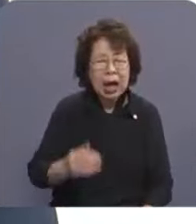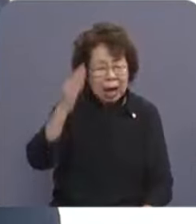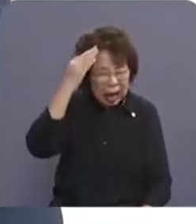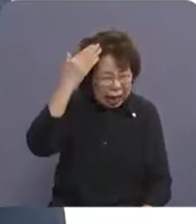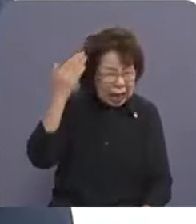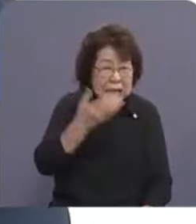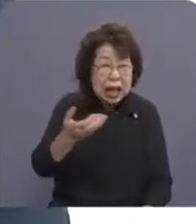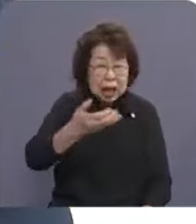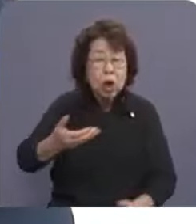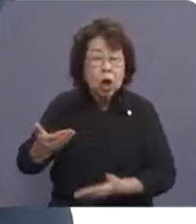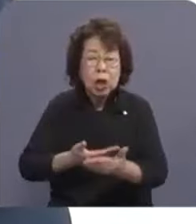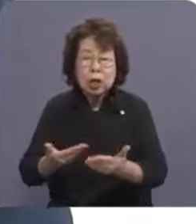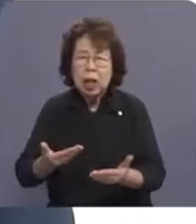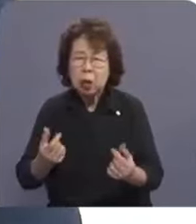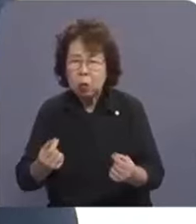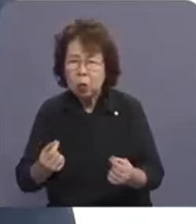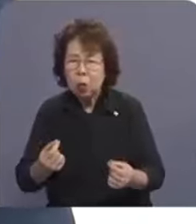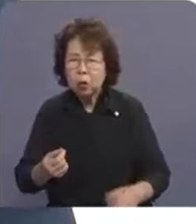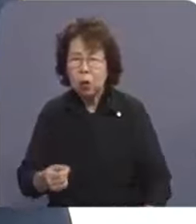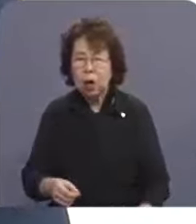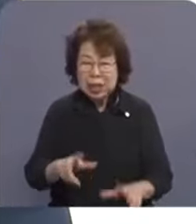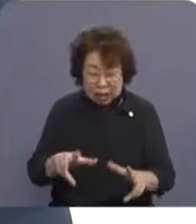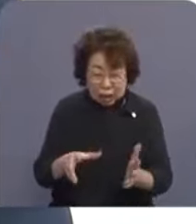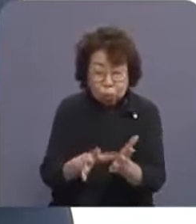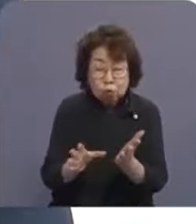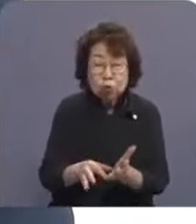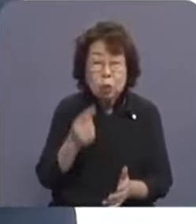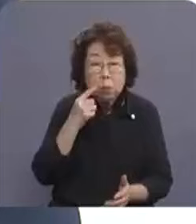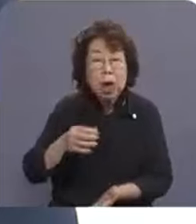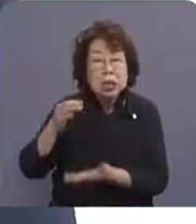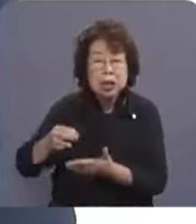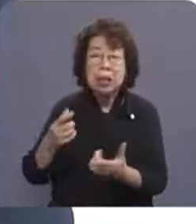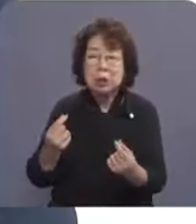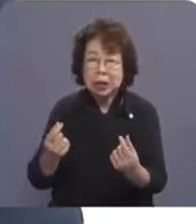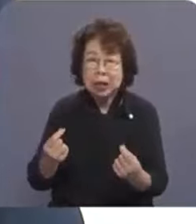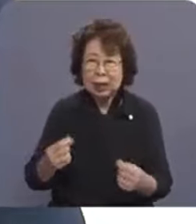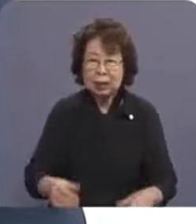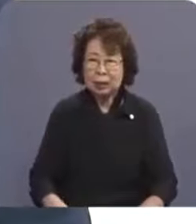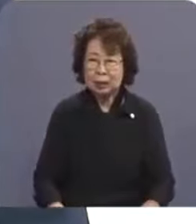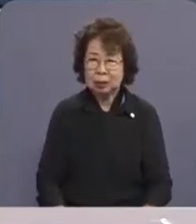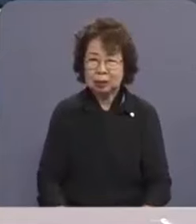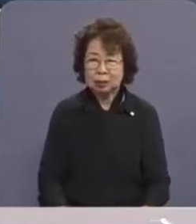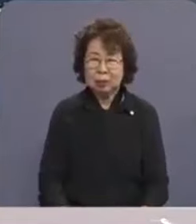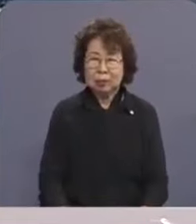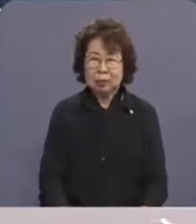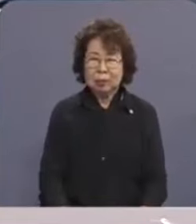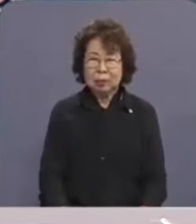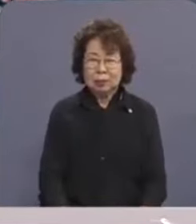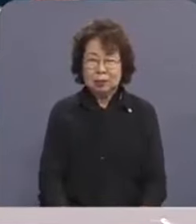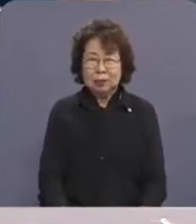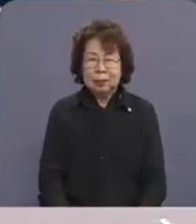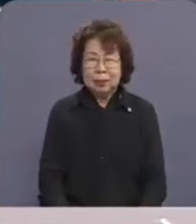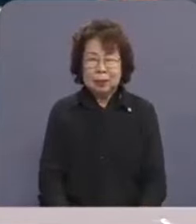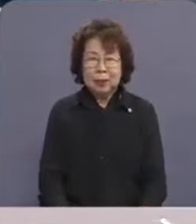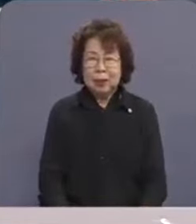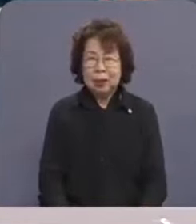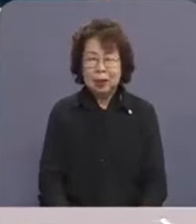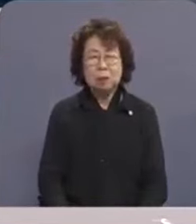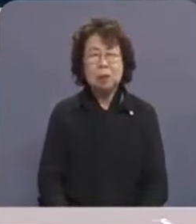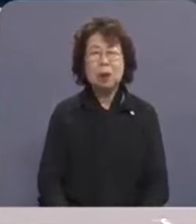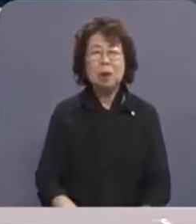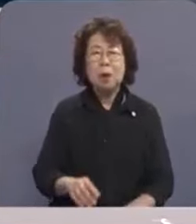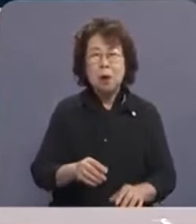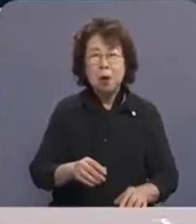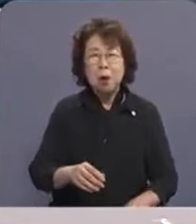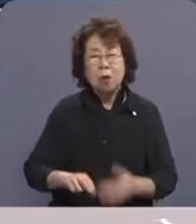배출권 거래 쪽이라 그지 현물 자산이라는 이런 쪽 자 마크 주커버그와